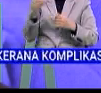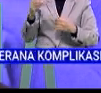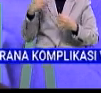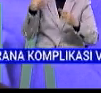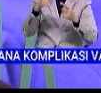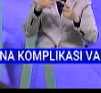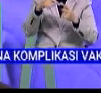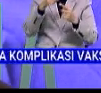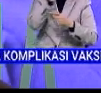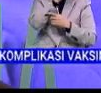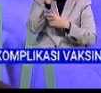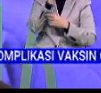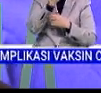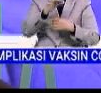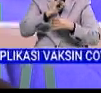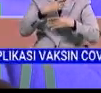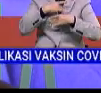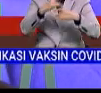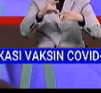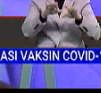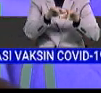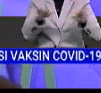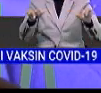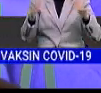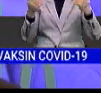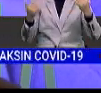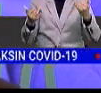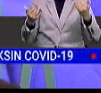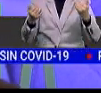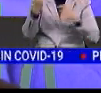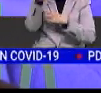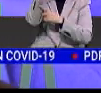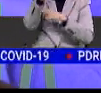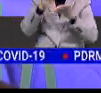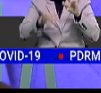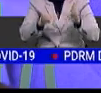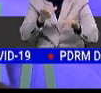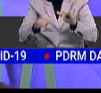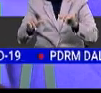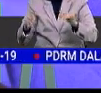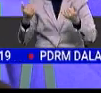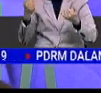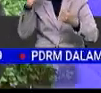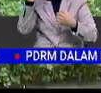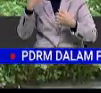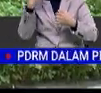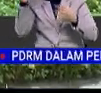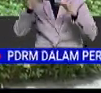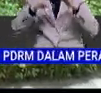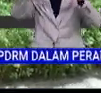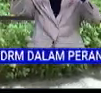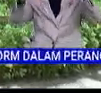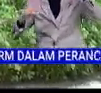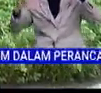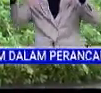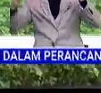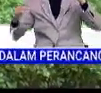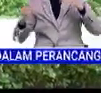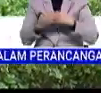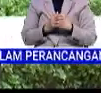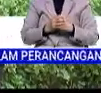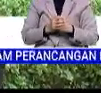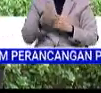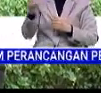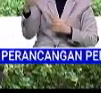when I used to play the piano, I would, you know, randomly press down on the keys and it would come up with a tune. Bang dah biasa dah bila